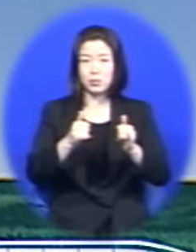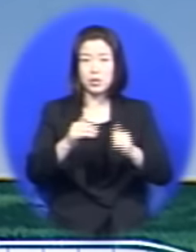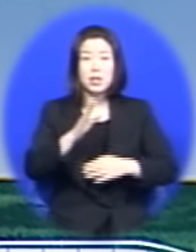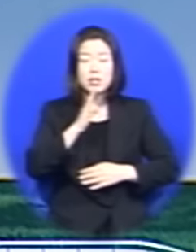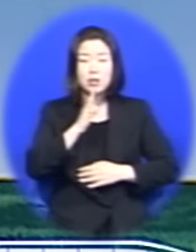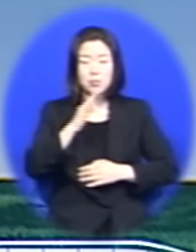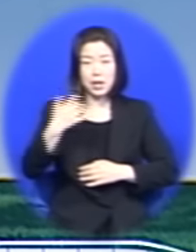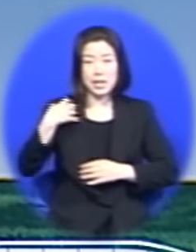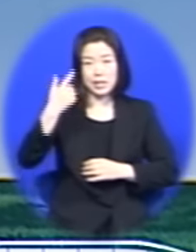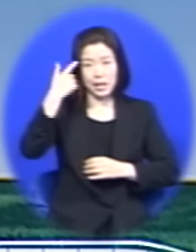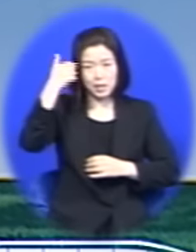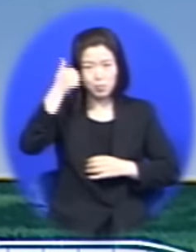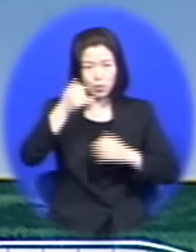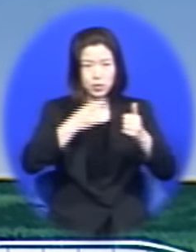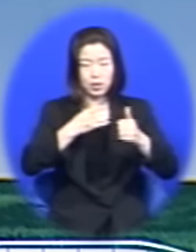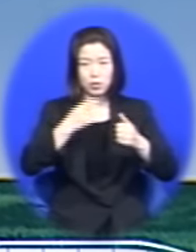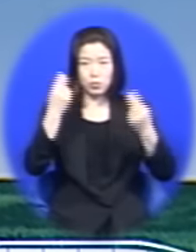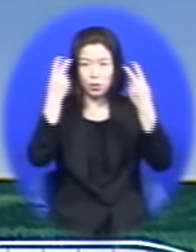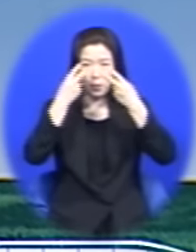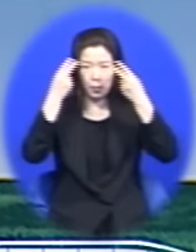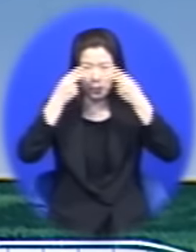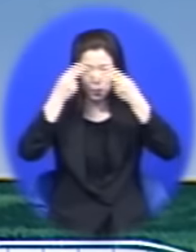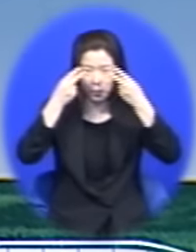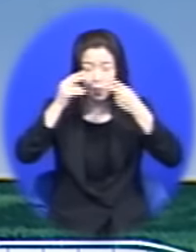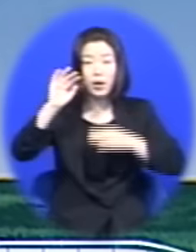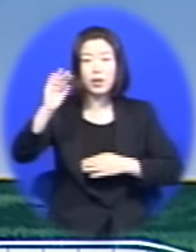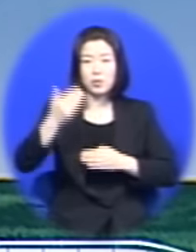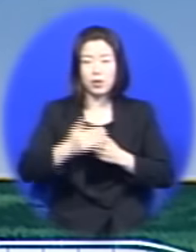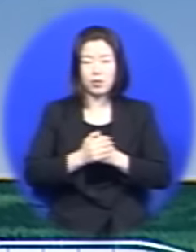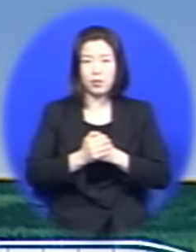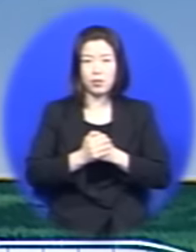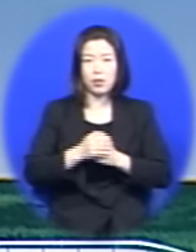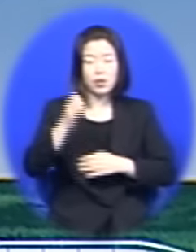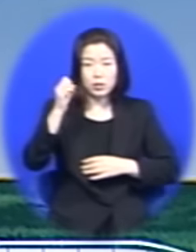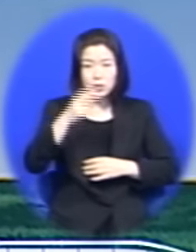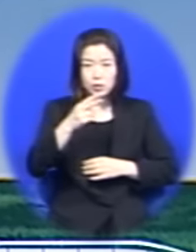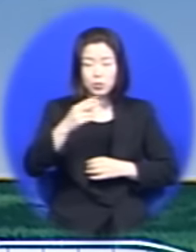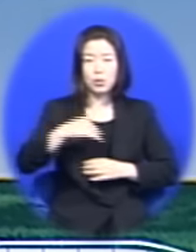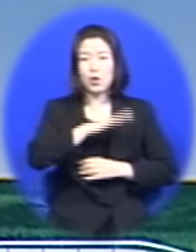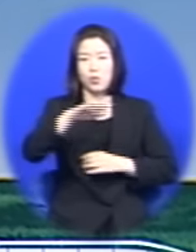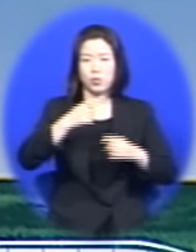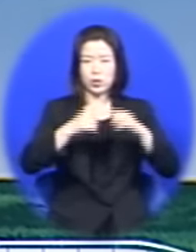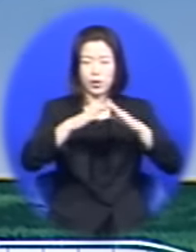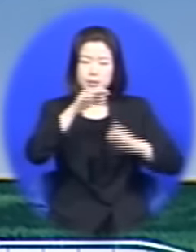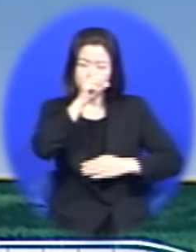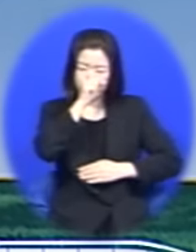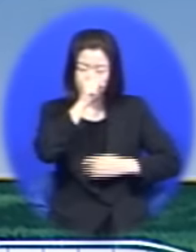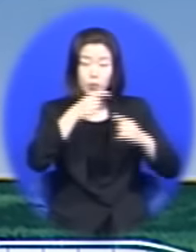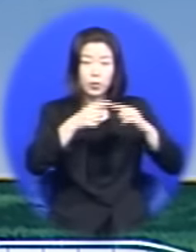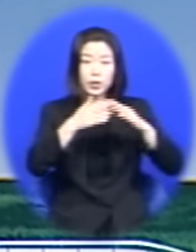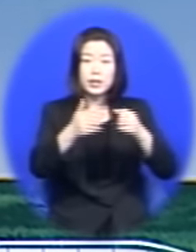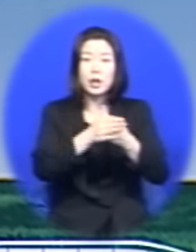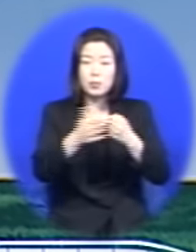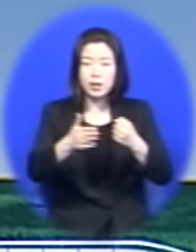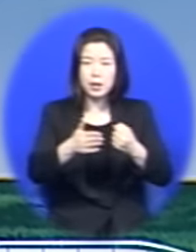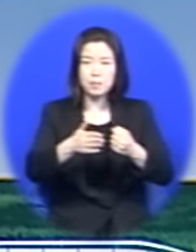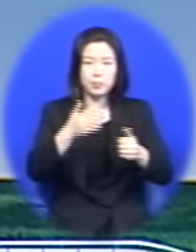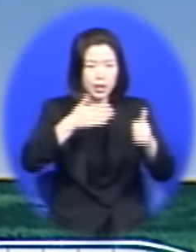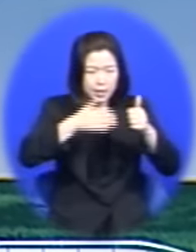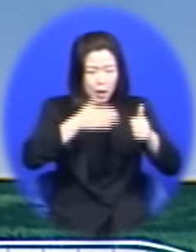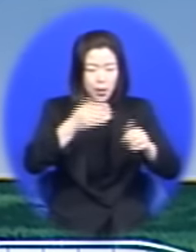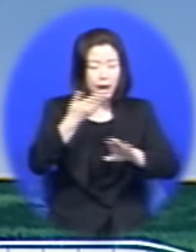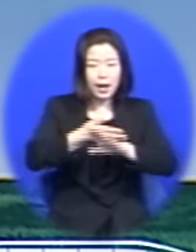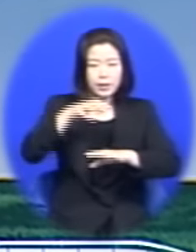정말 담임 목사에게는 눈이 번쩍 뜨이는 거예요. 그리고는 우리 교회 좋은 교회니까 제발 딴 교회